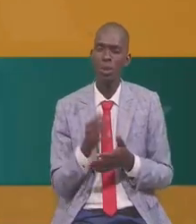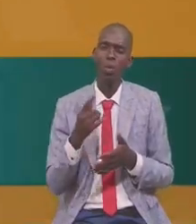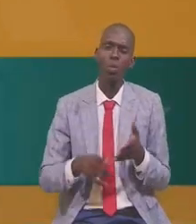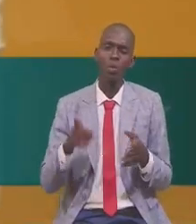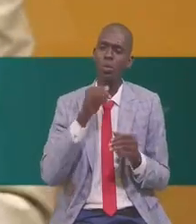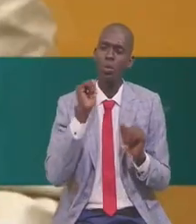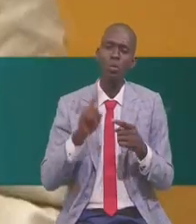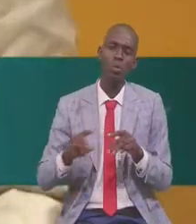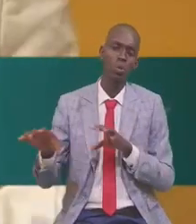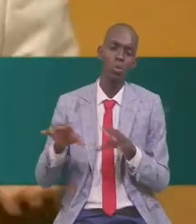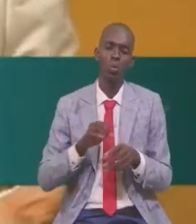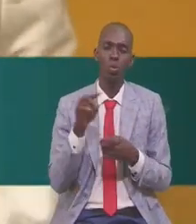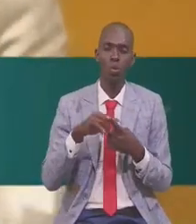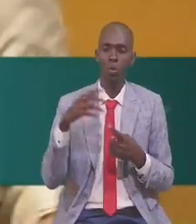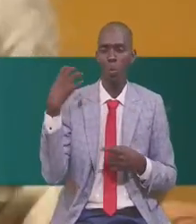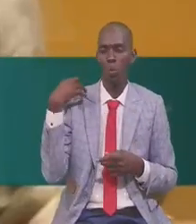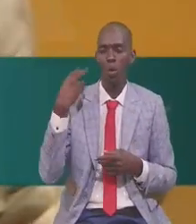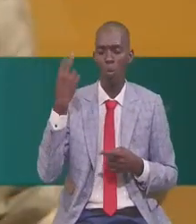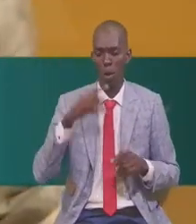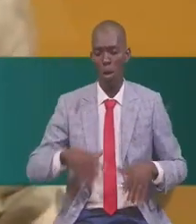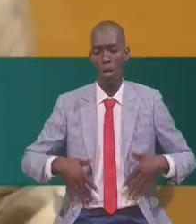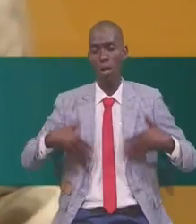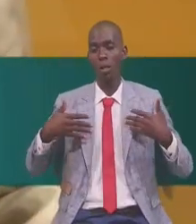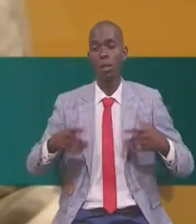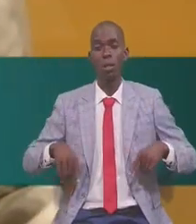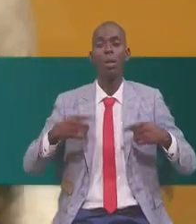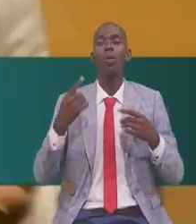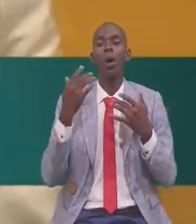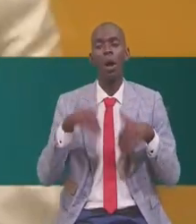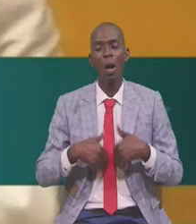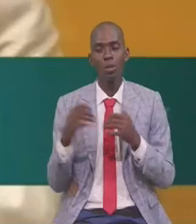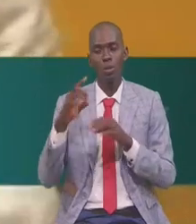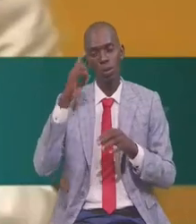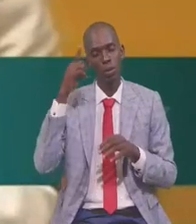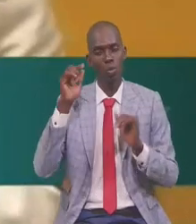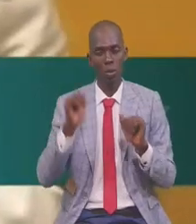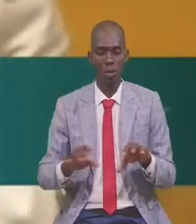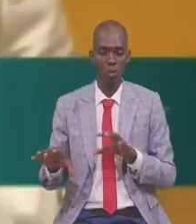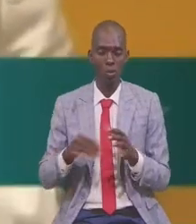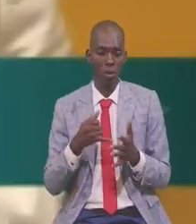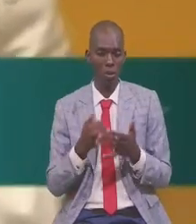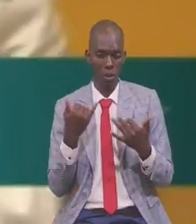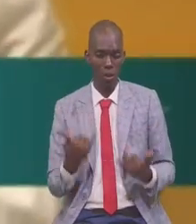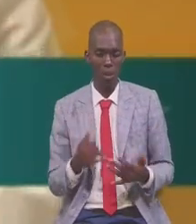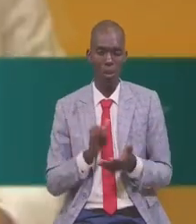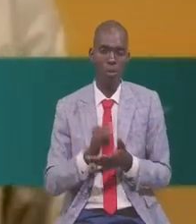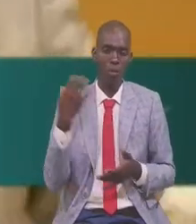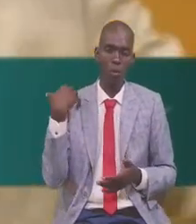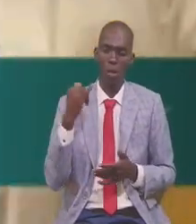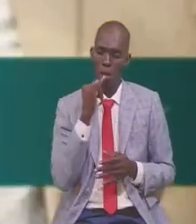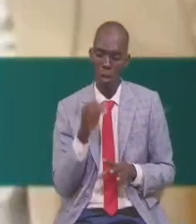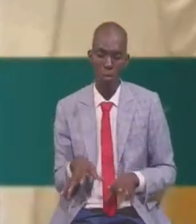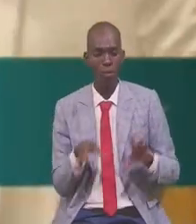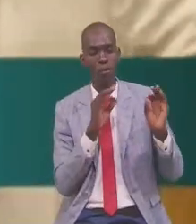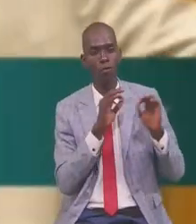côte à côte avec lui, comment tu penses maintenant que tu peux le faire maintenant que Élie est parti? Ne t'en fais pas,